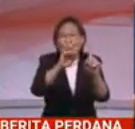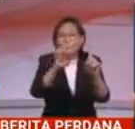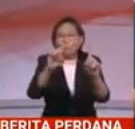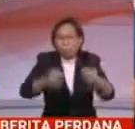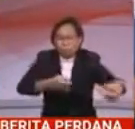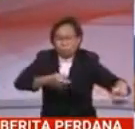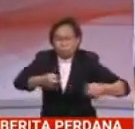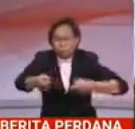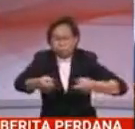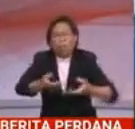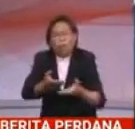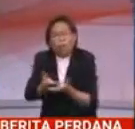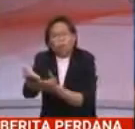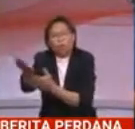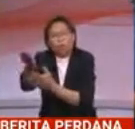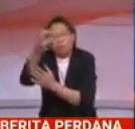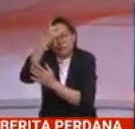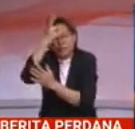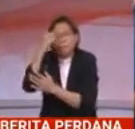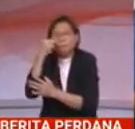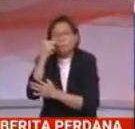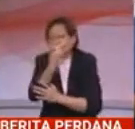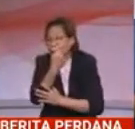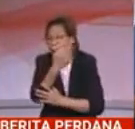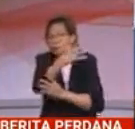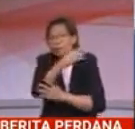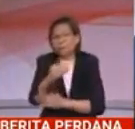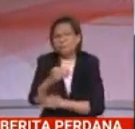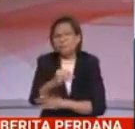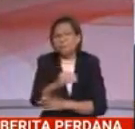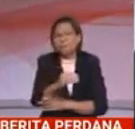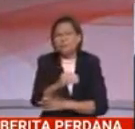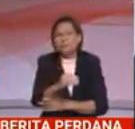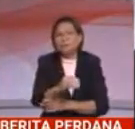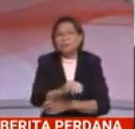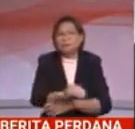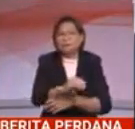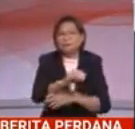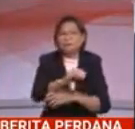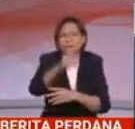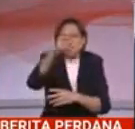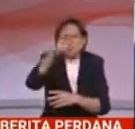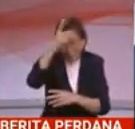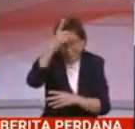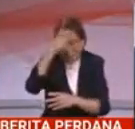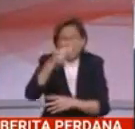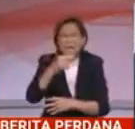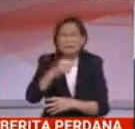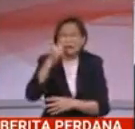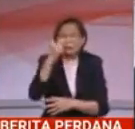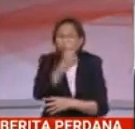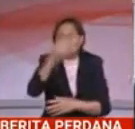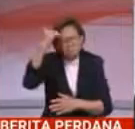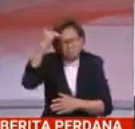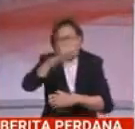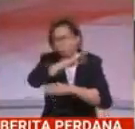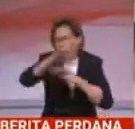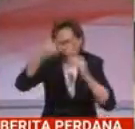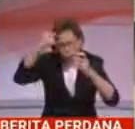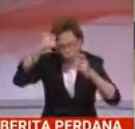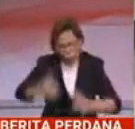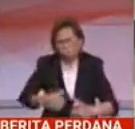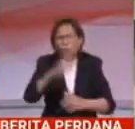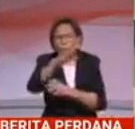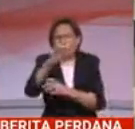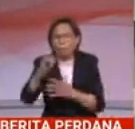bawah pengurusan langsung Datuk Seri Najib dan tertuduh mengetahui setiap keputusan syarikat itu. Tan